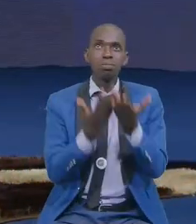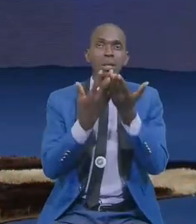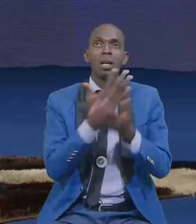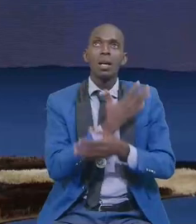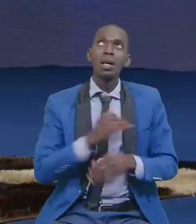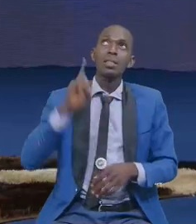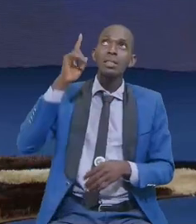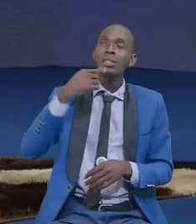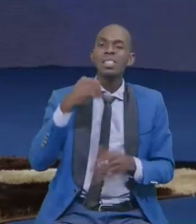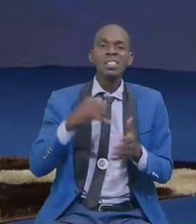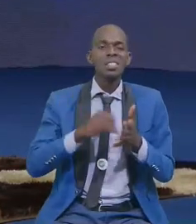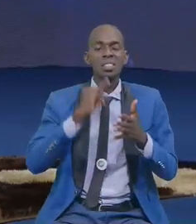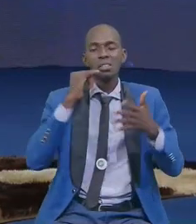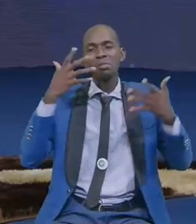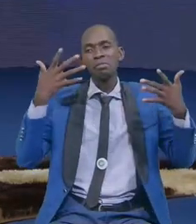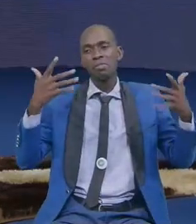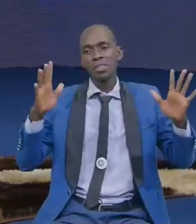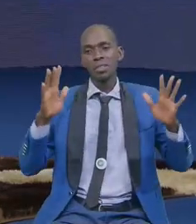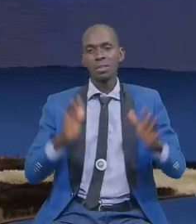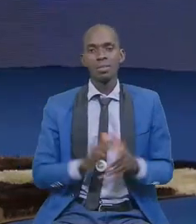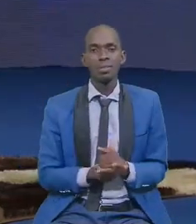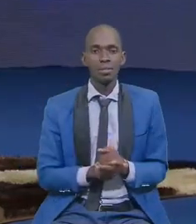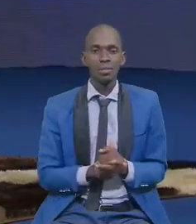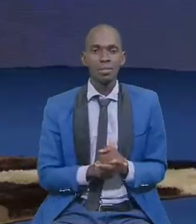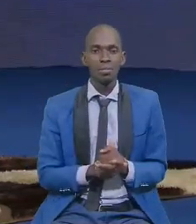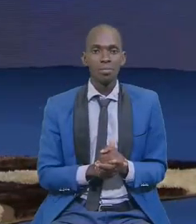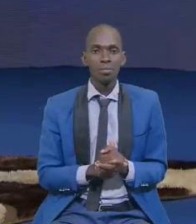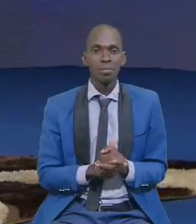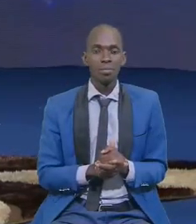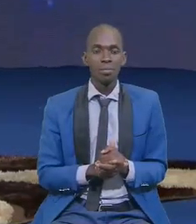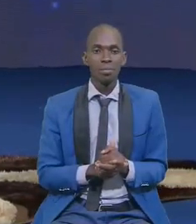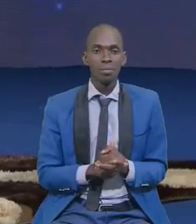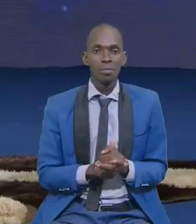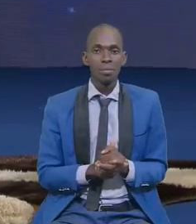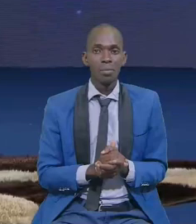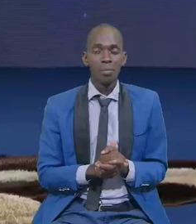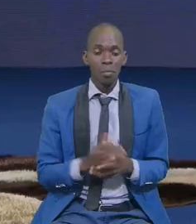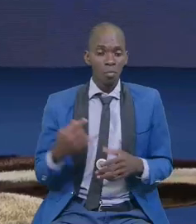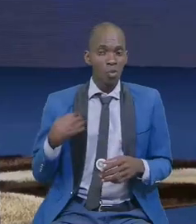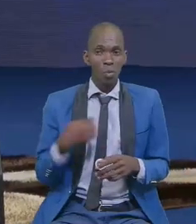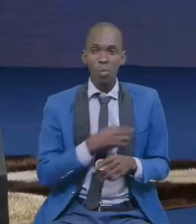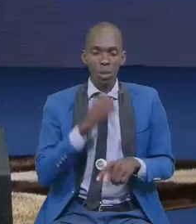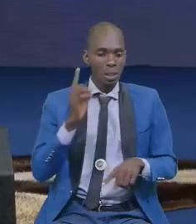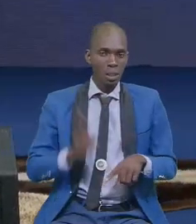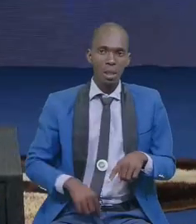et tout le monde maintenant, parce que Christ a fait le sacrifice et qu'il a proclamé, tout est accompli.